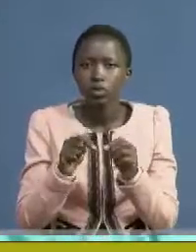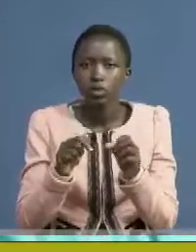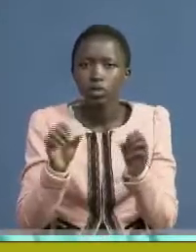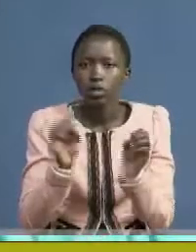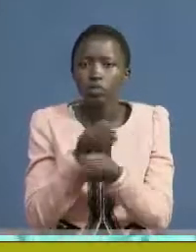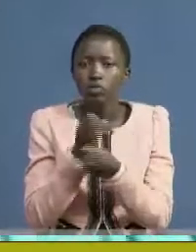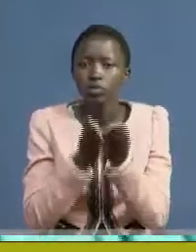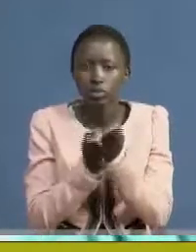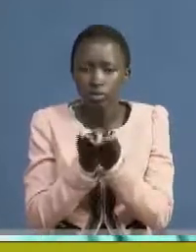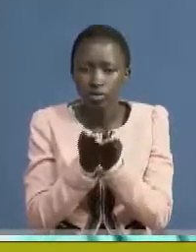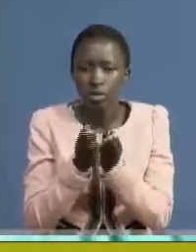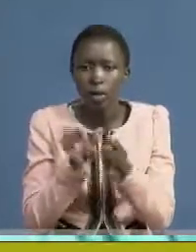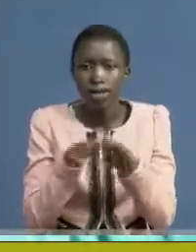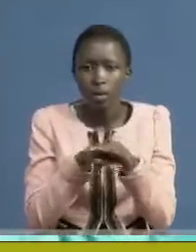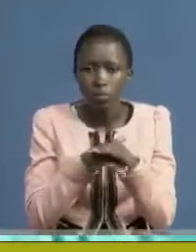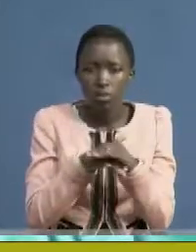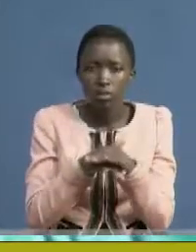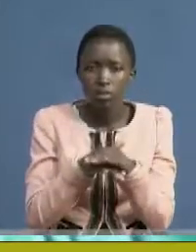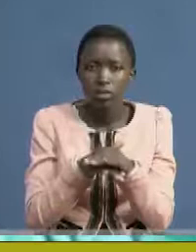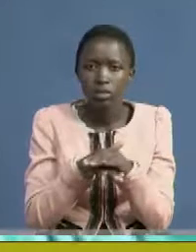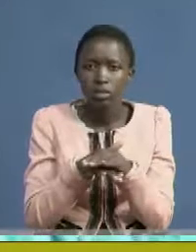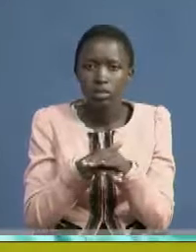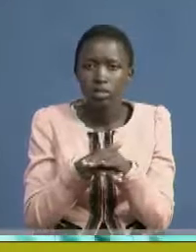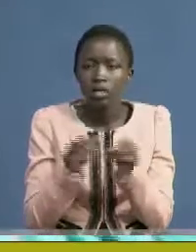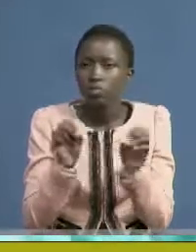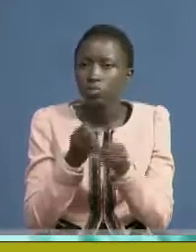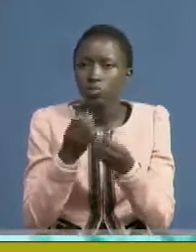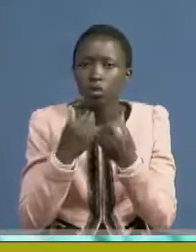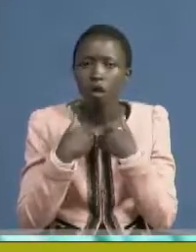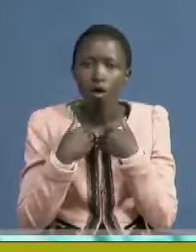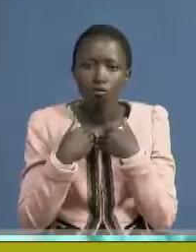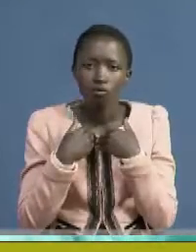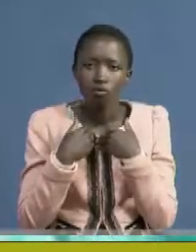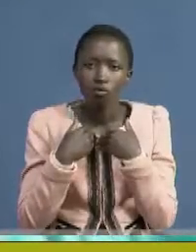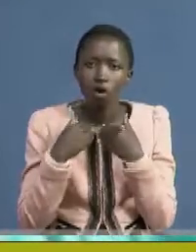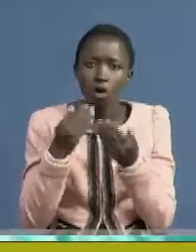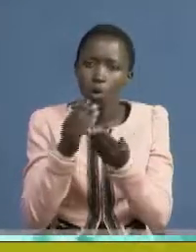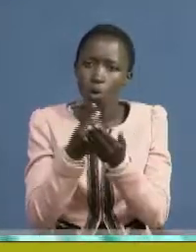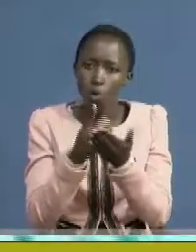its members. Members cannot access any loan.